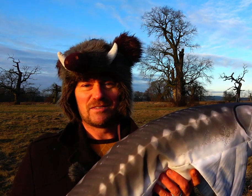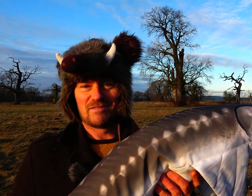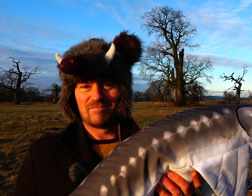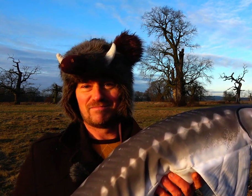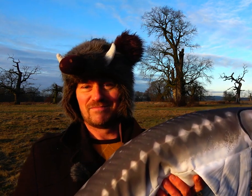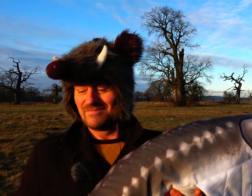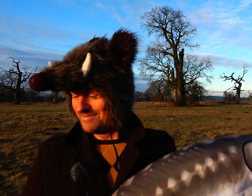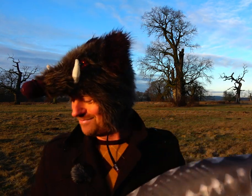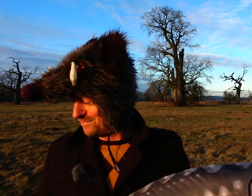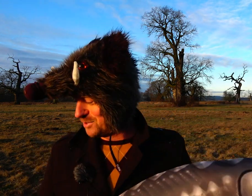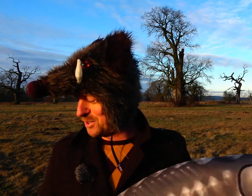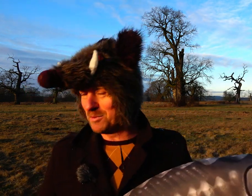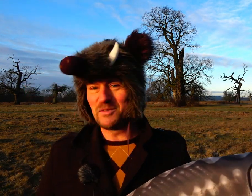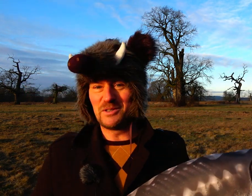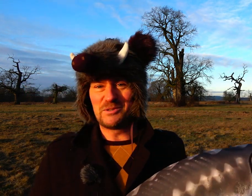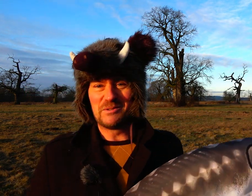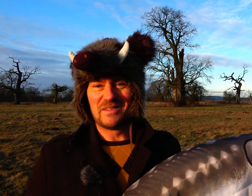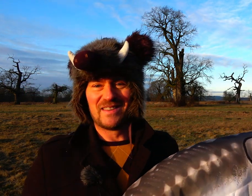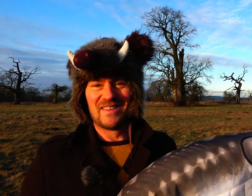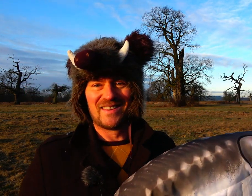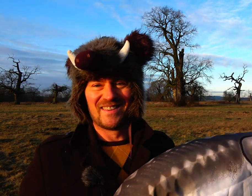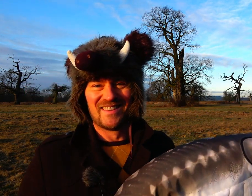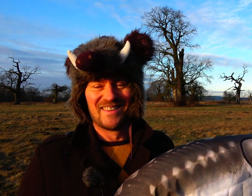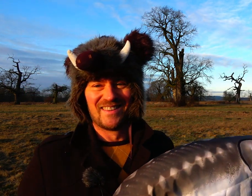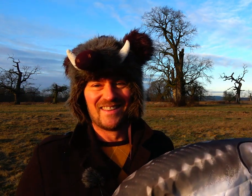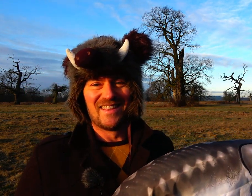ryb. Dziki potwierdził.